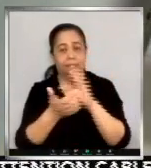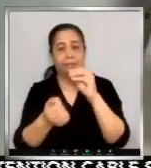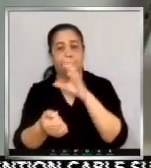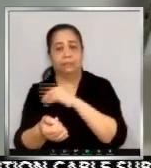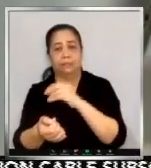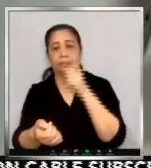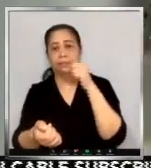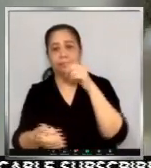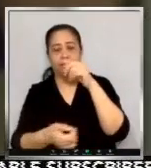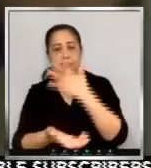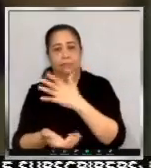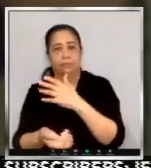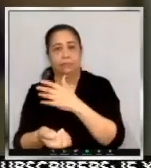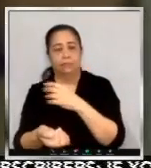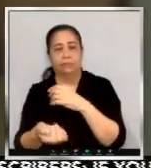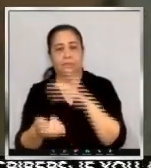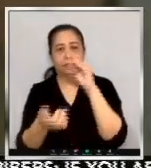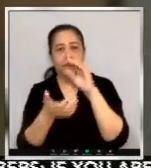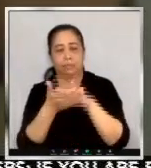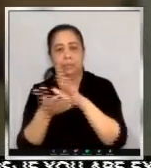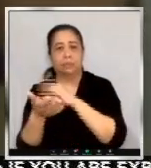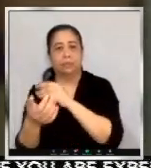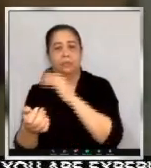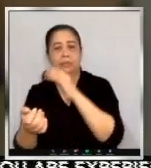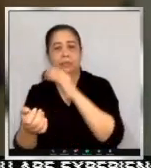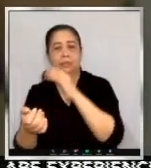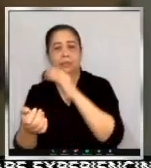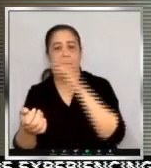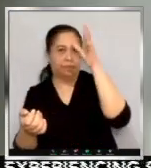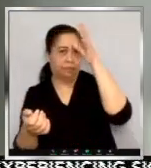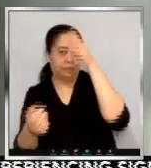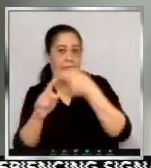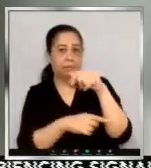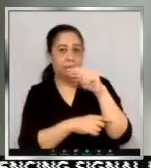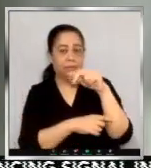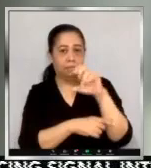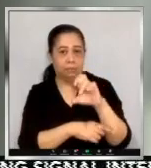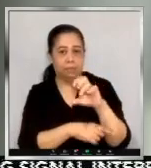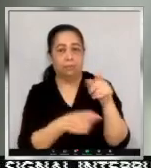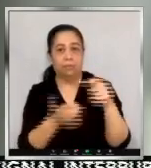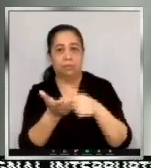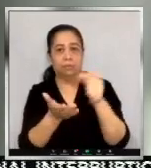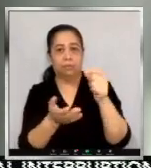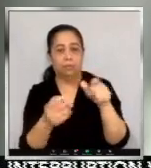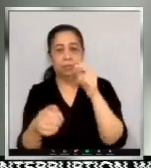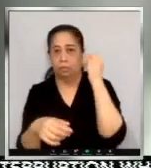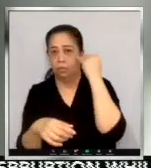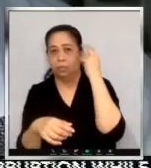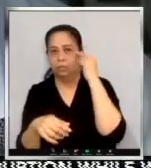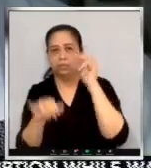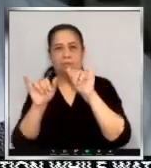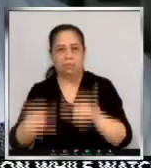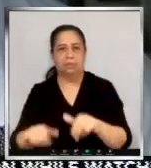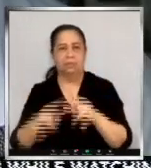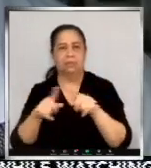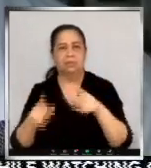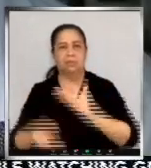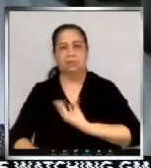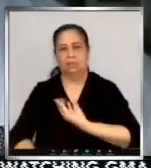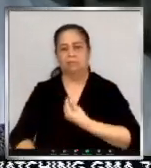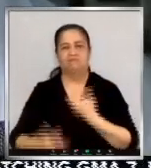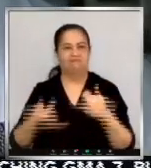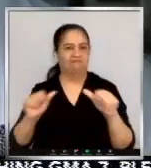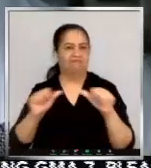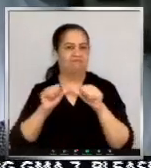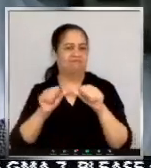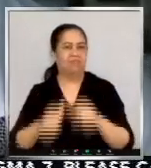pa nalilipat ng kulungan mula sa Paniki Police Station si Nuesca, mananatili ang kanilang kaba. Yung iba sigurado nag-aalangan,